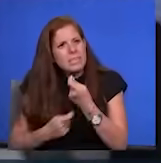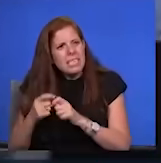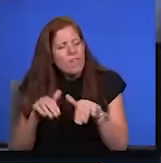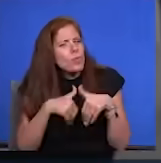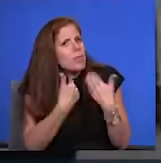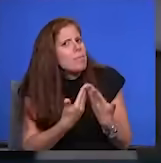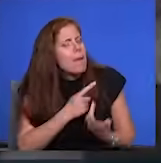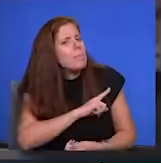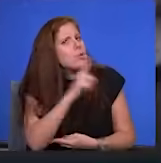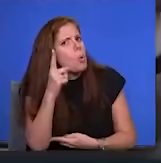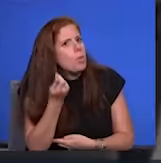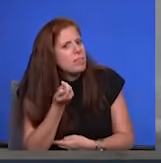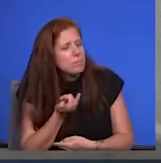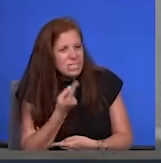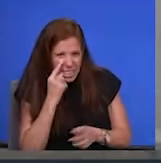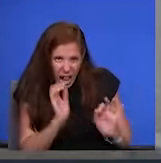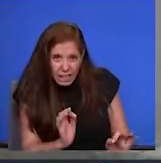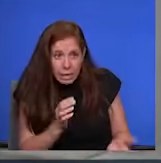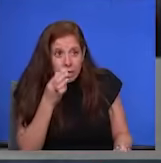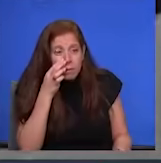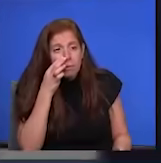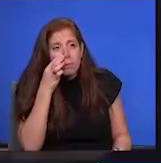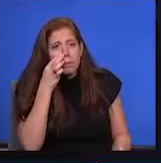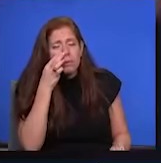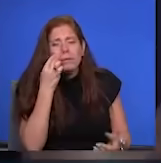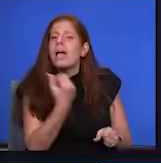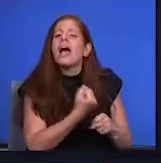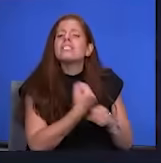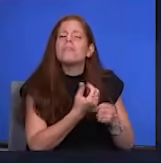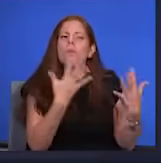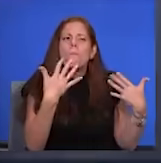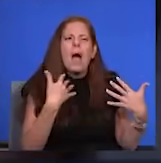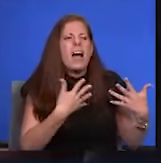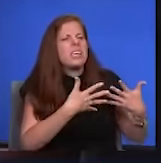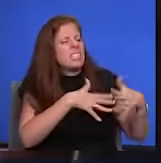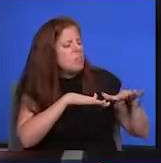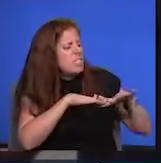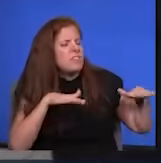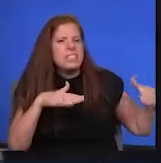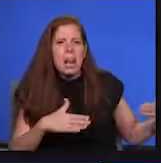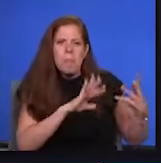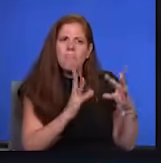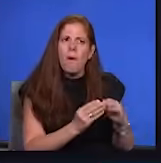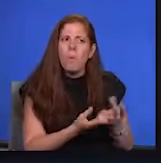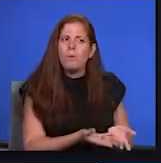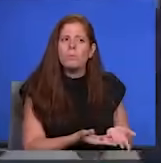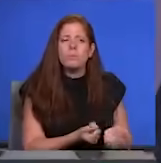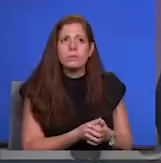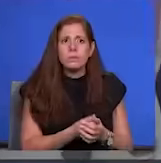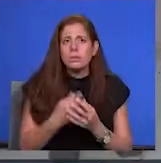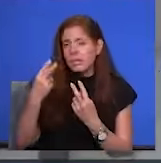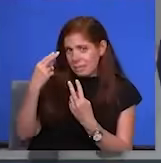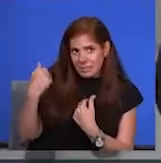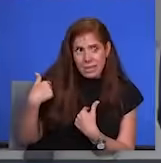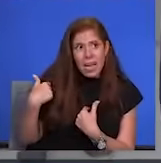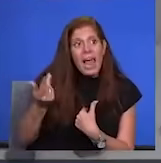מיליונים. זה נראה לך תקין? לא. איך עשיתם פה פארק עם מחצלות וספסלים? תסתכל רגע, איך